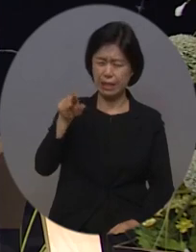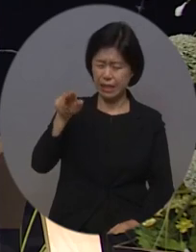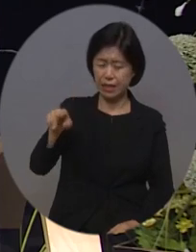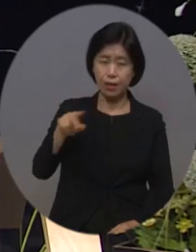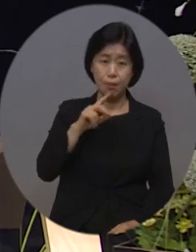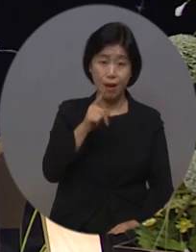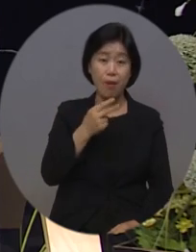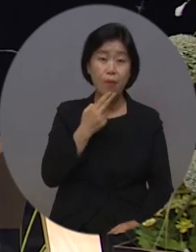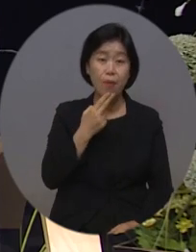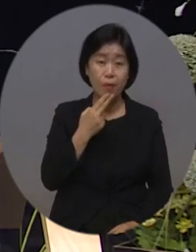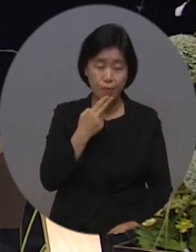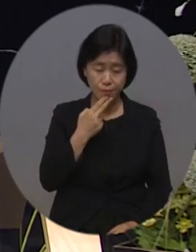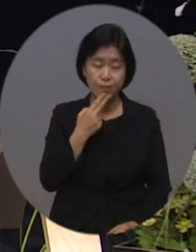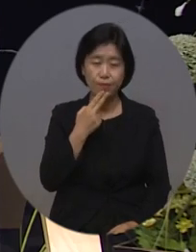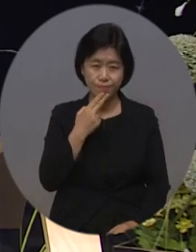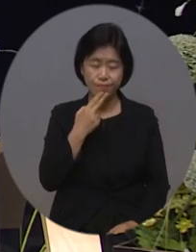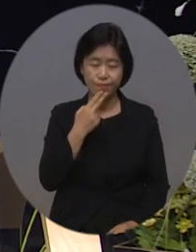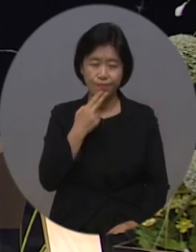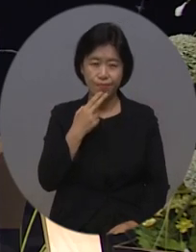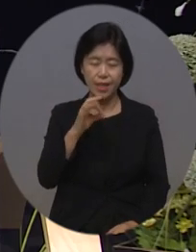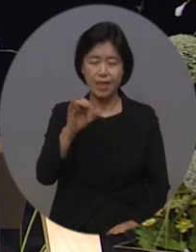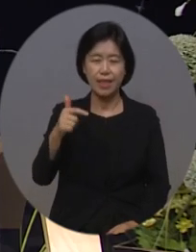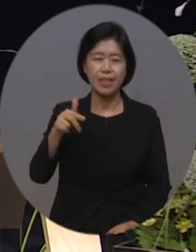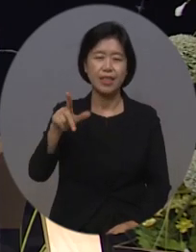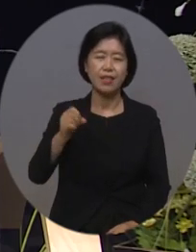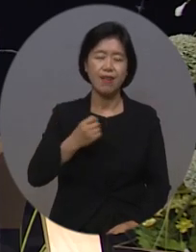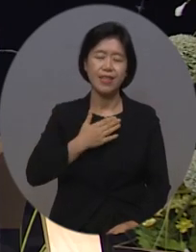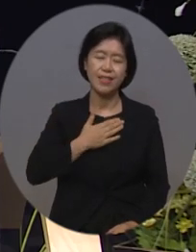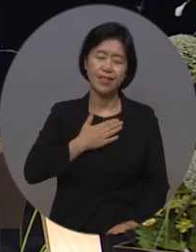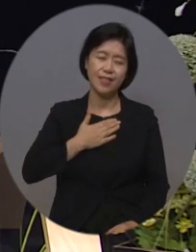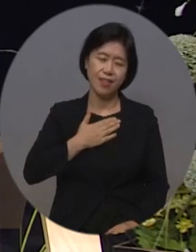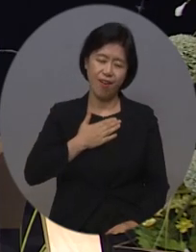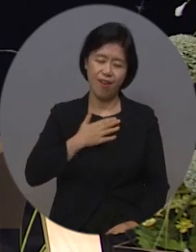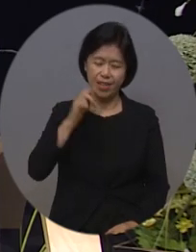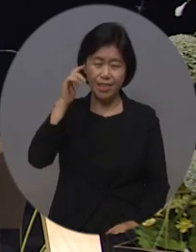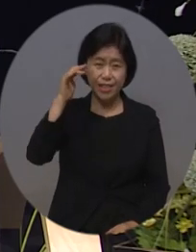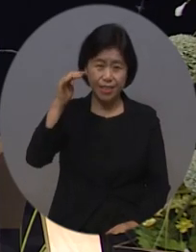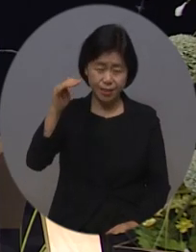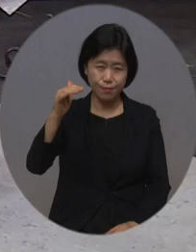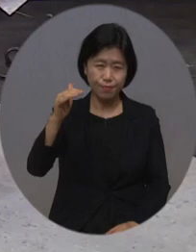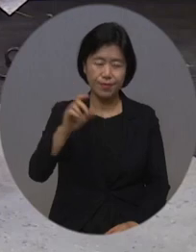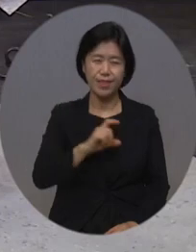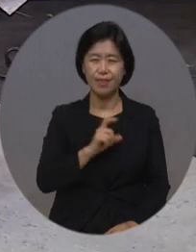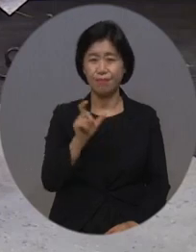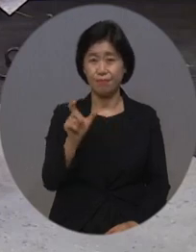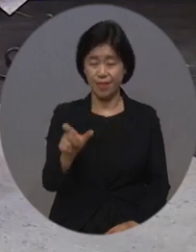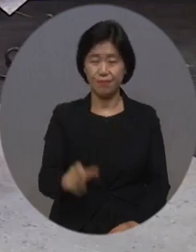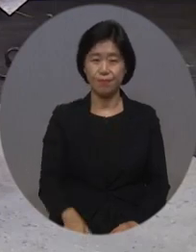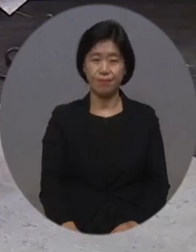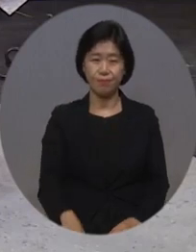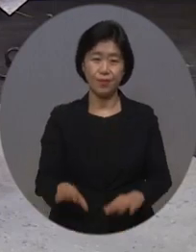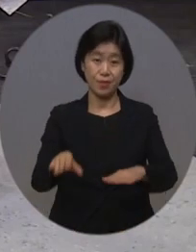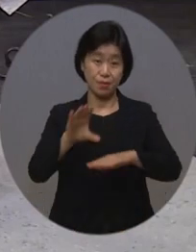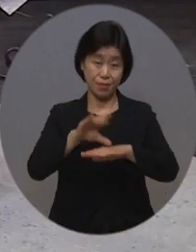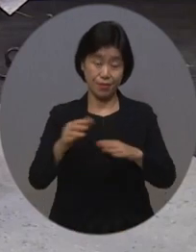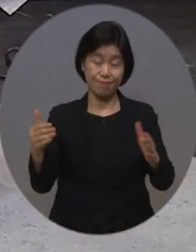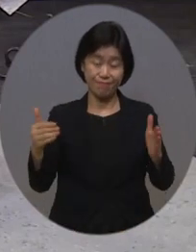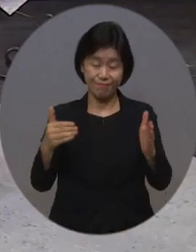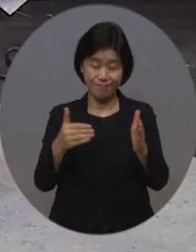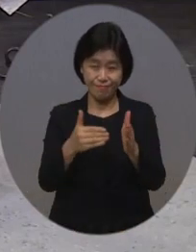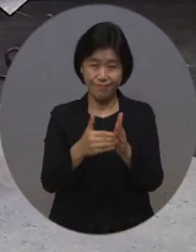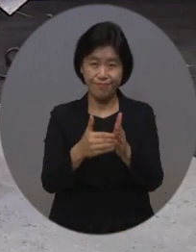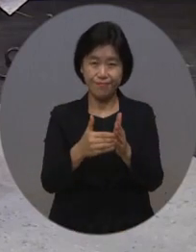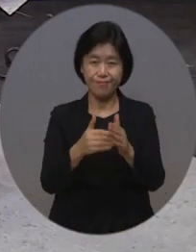발굴되면 인정으로 해석될 기꺼운 이름 말입니다. 차주일과 동행시간이었습니다.